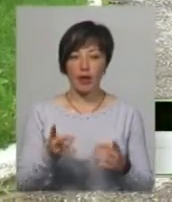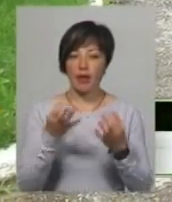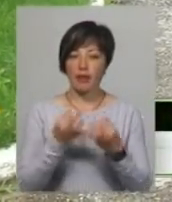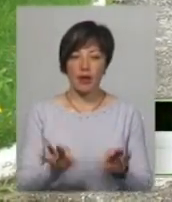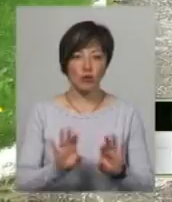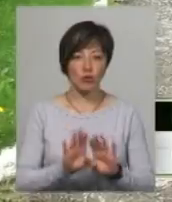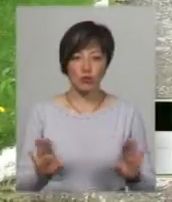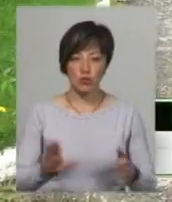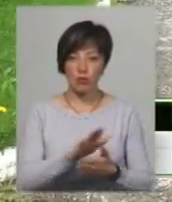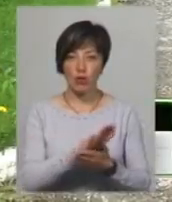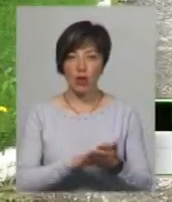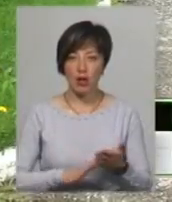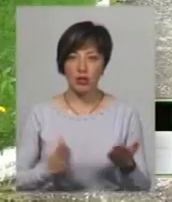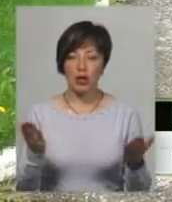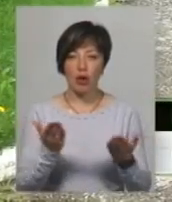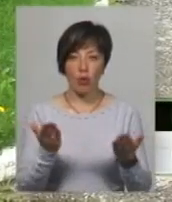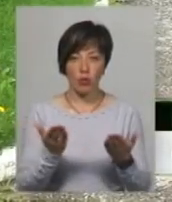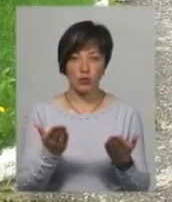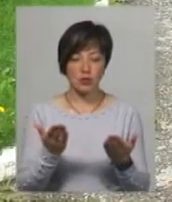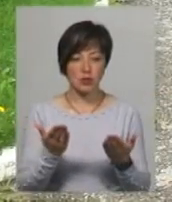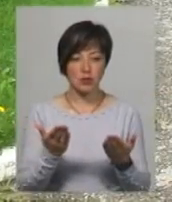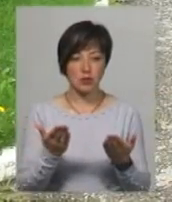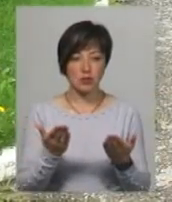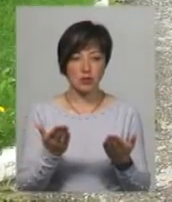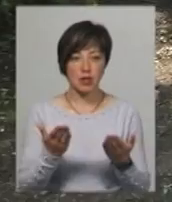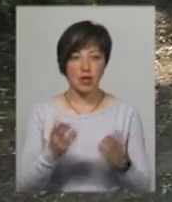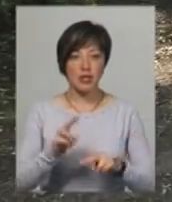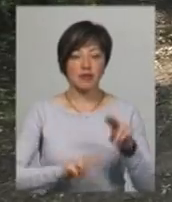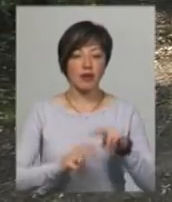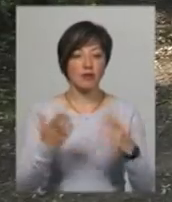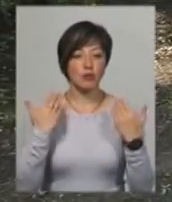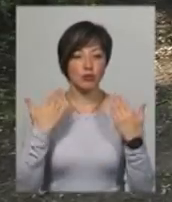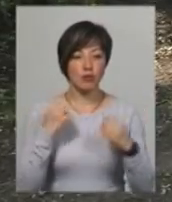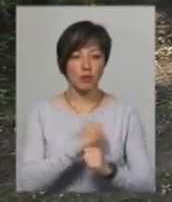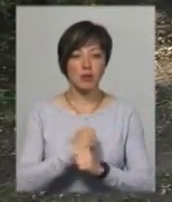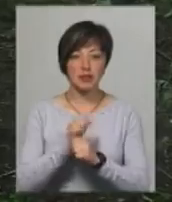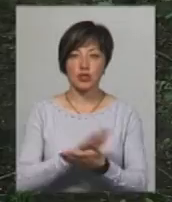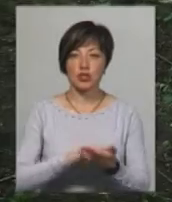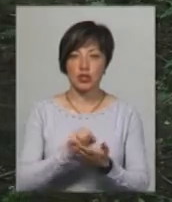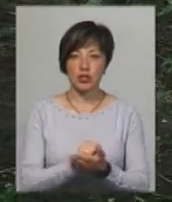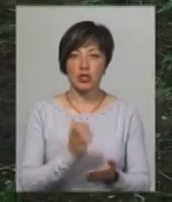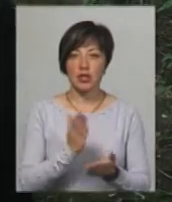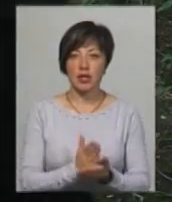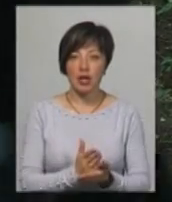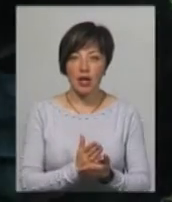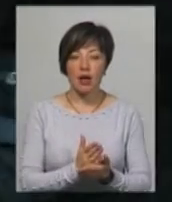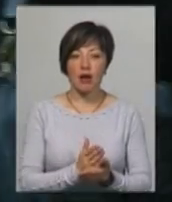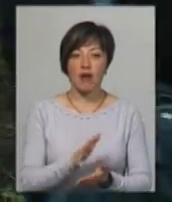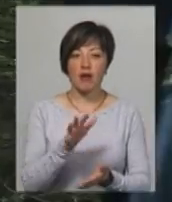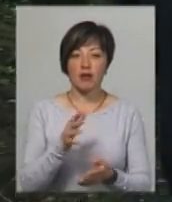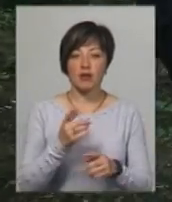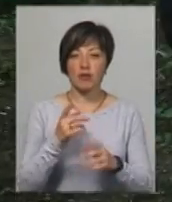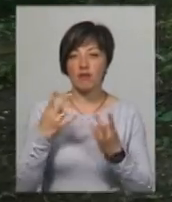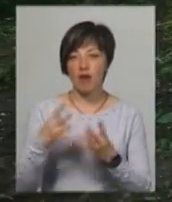недопущення подальшого якогось там зведення відпочинкової бази. Знищення давніх пам'яток є варварським вчинком, вважає громадський